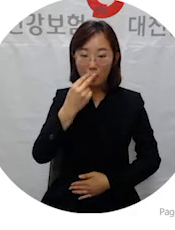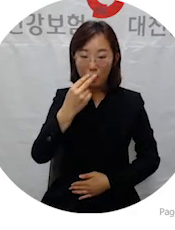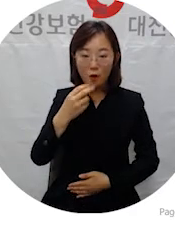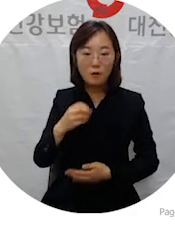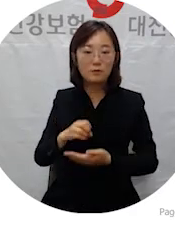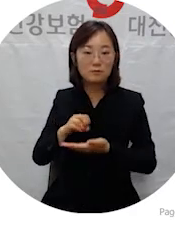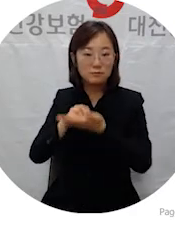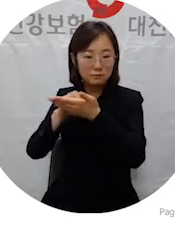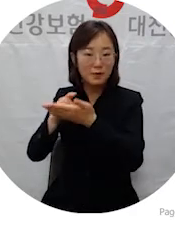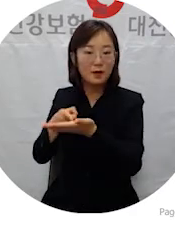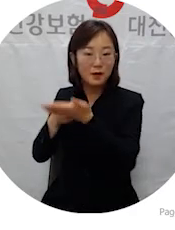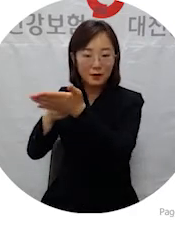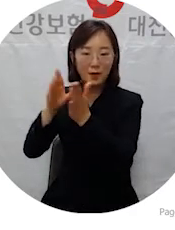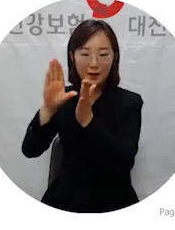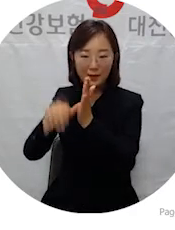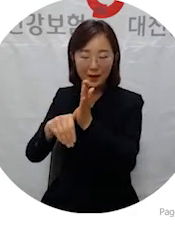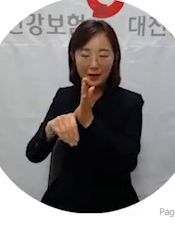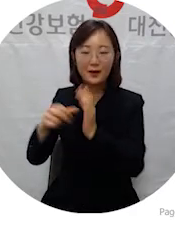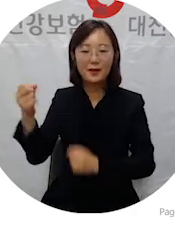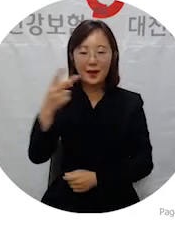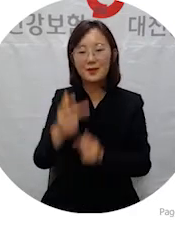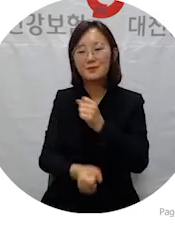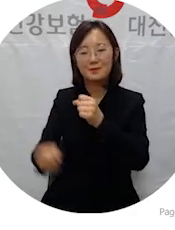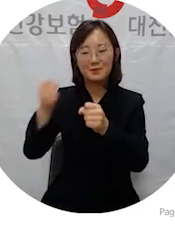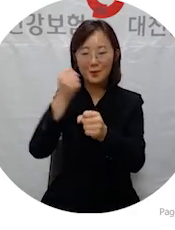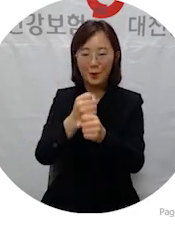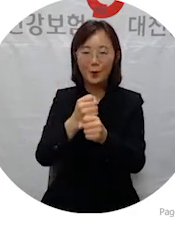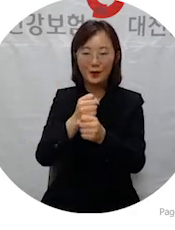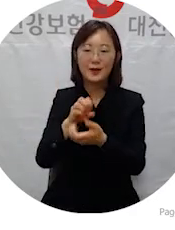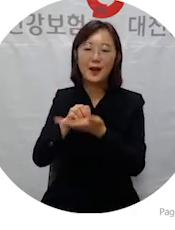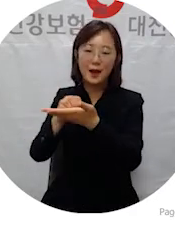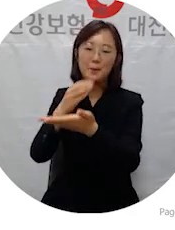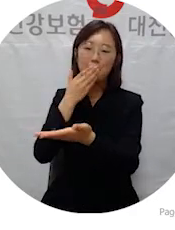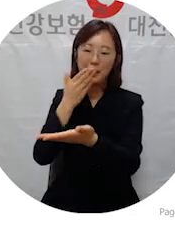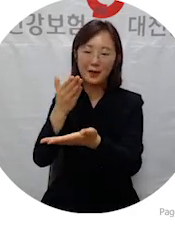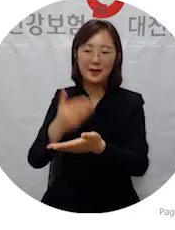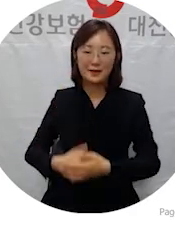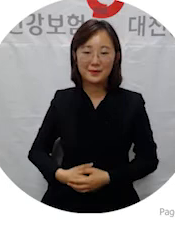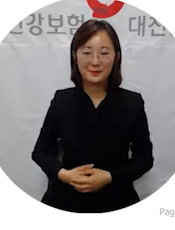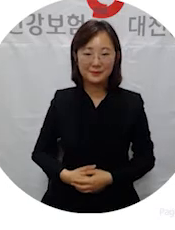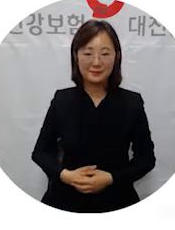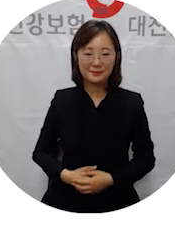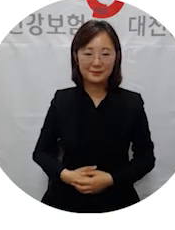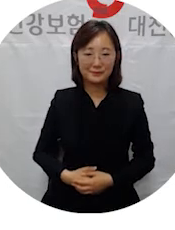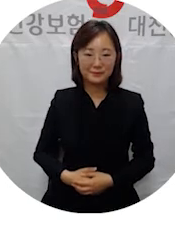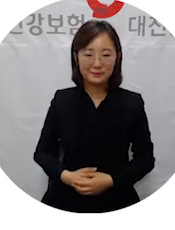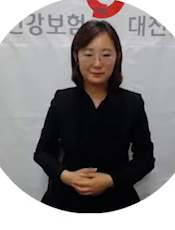적용 신청하는 경우에는 다시 건강보험으로 가입이 되는 부분입니다.